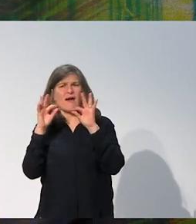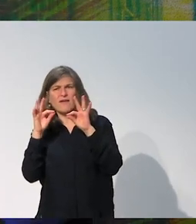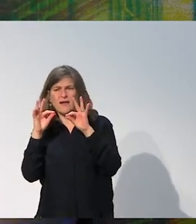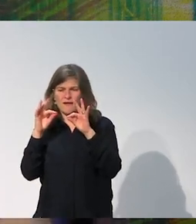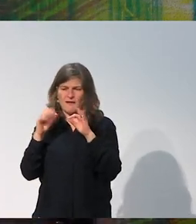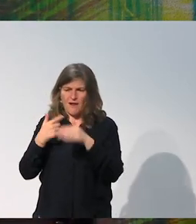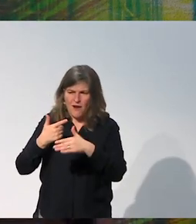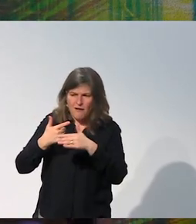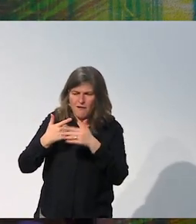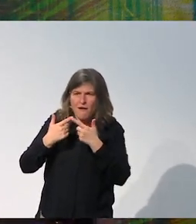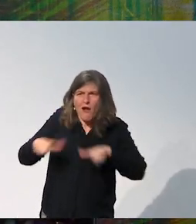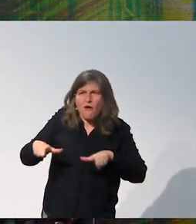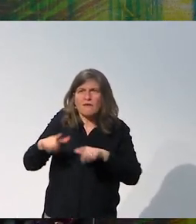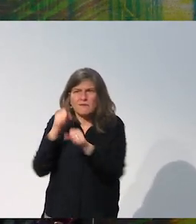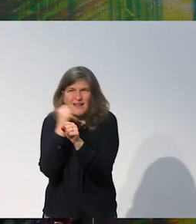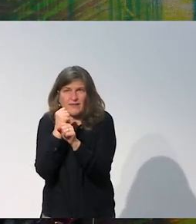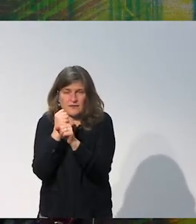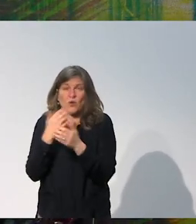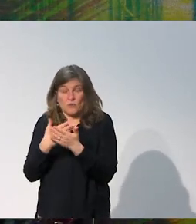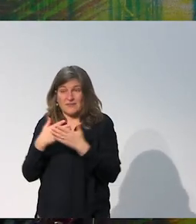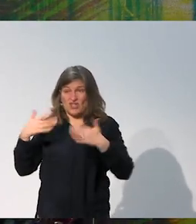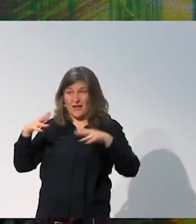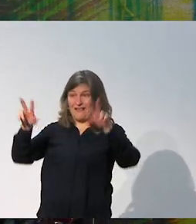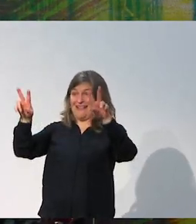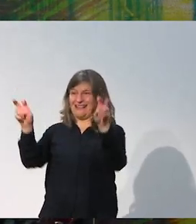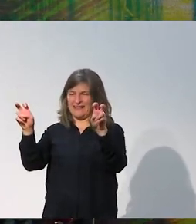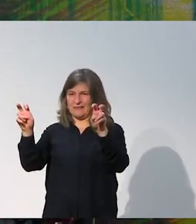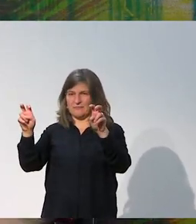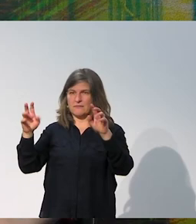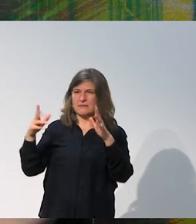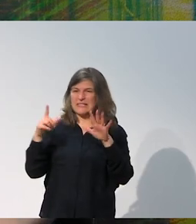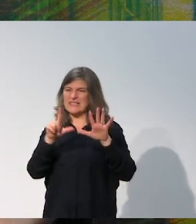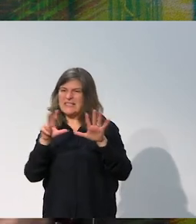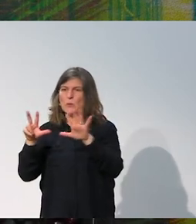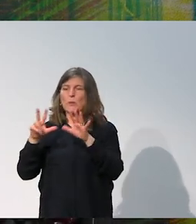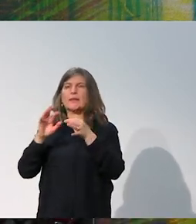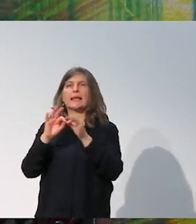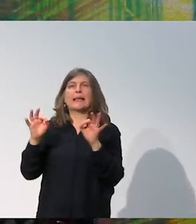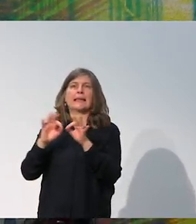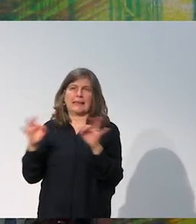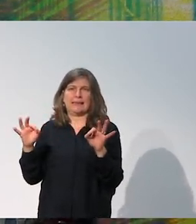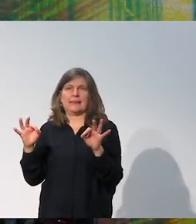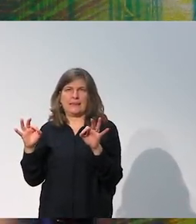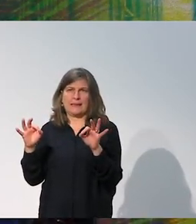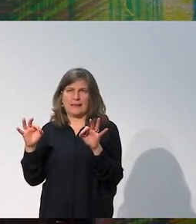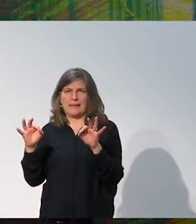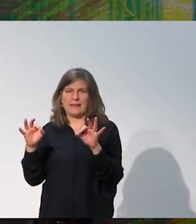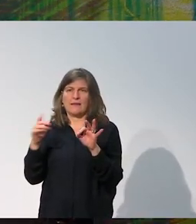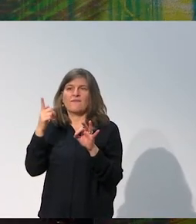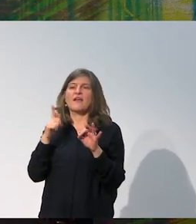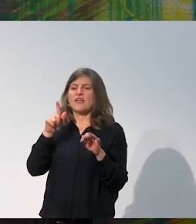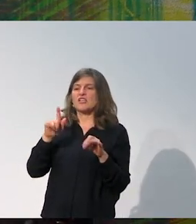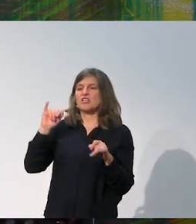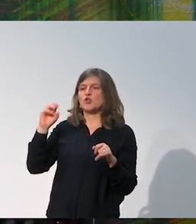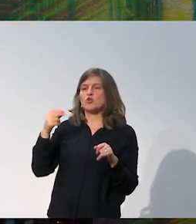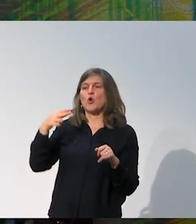Donc, j'ai le titre, j'ai l'exergue, les 7 ou 8 lignes on va les lire après. De Giono. Je les